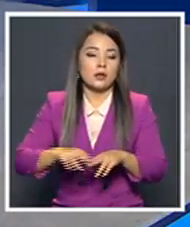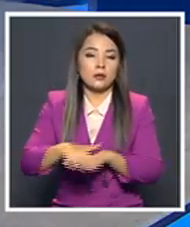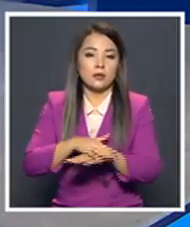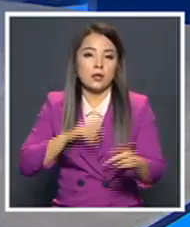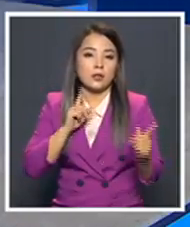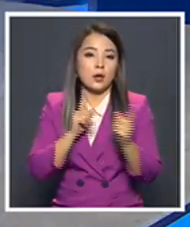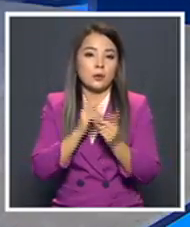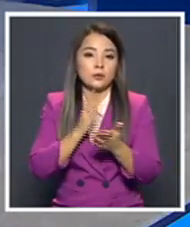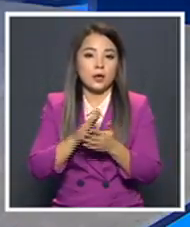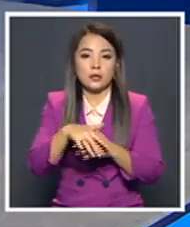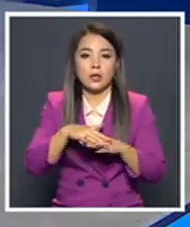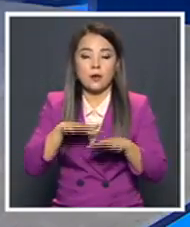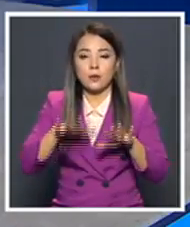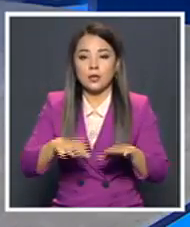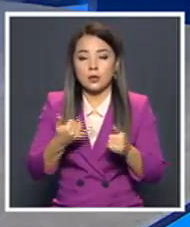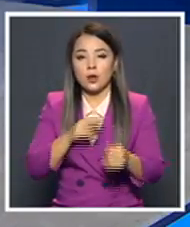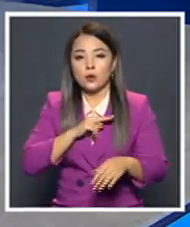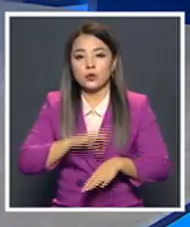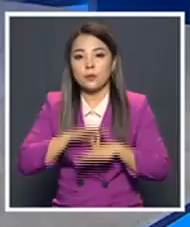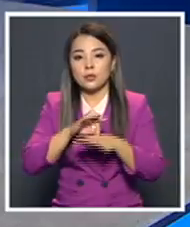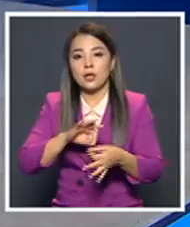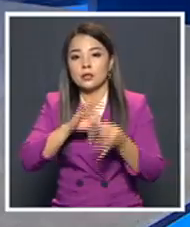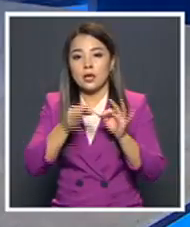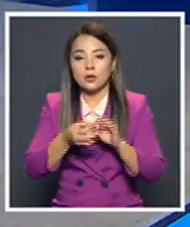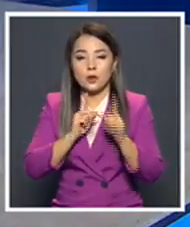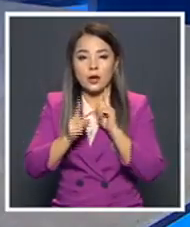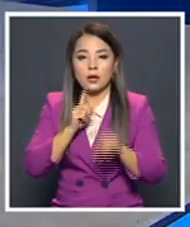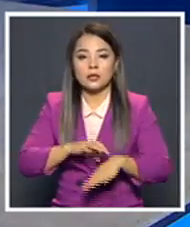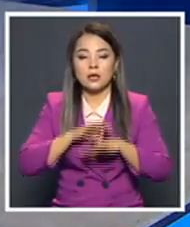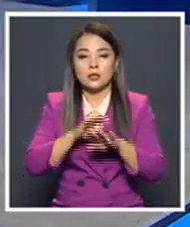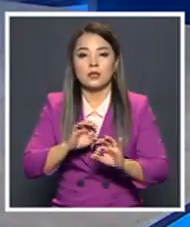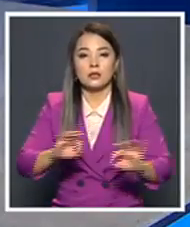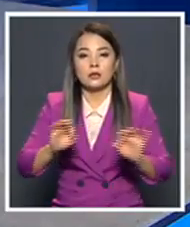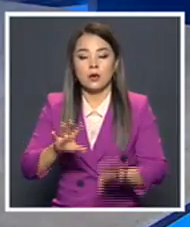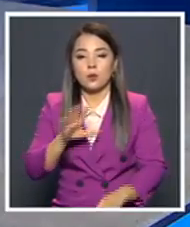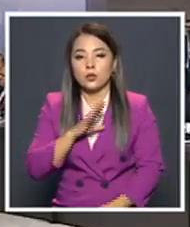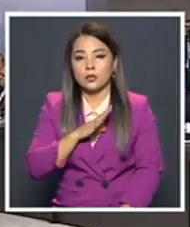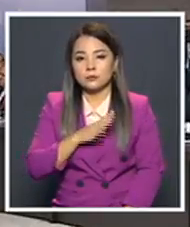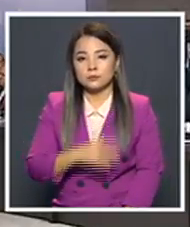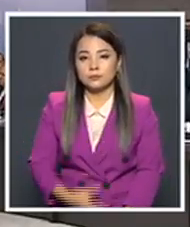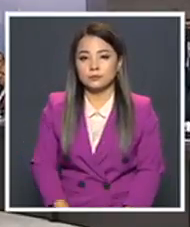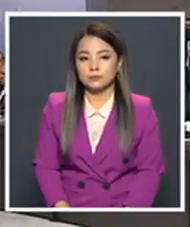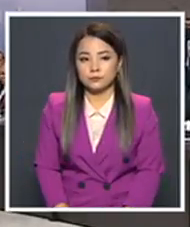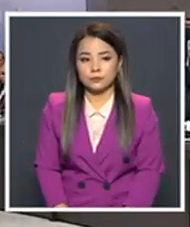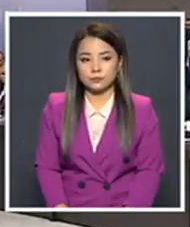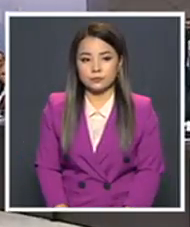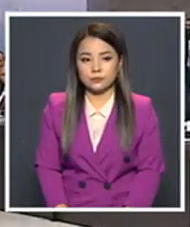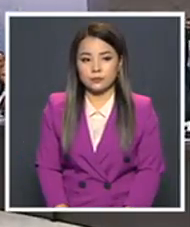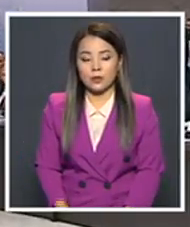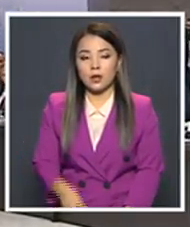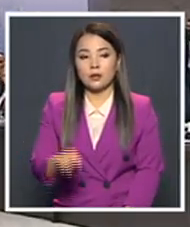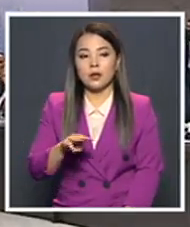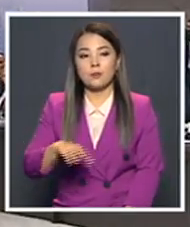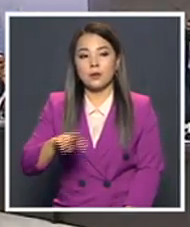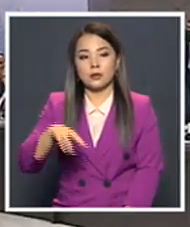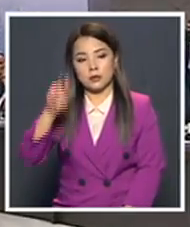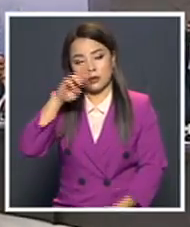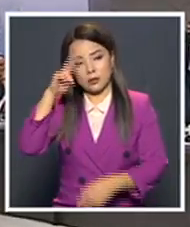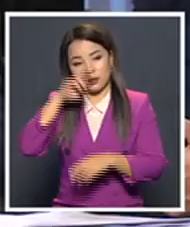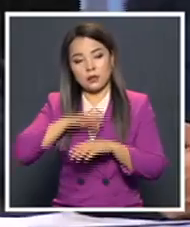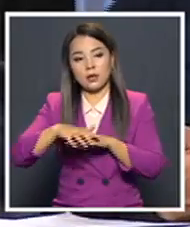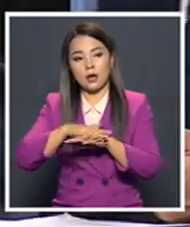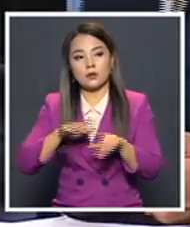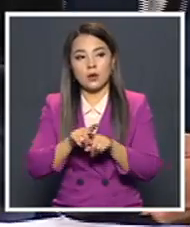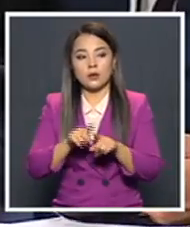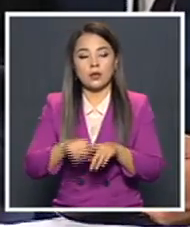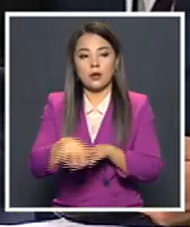қаралды. Интеграциялық іс-қимылды жетілдіру жайы сөз болды. Тымындағы мүше елдердің арасында мобильді операторлардың